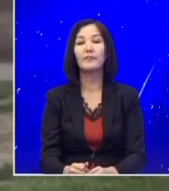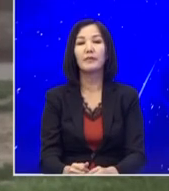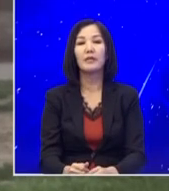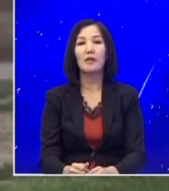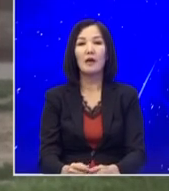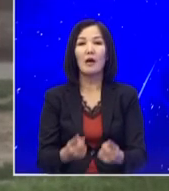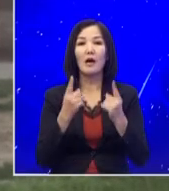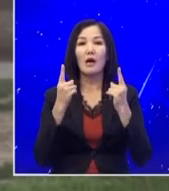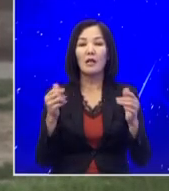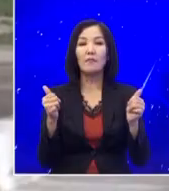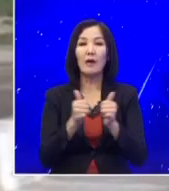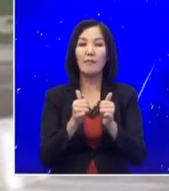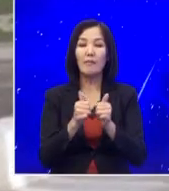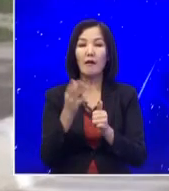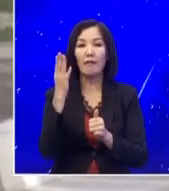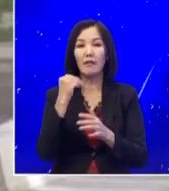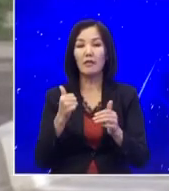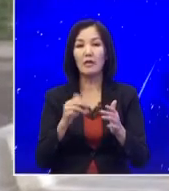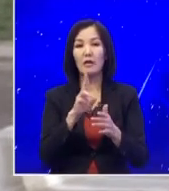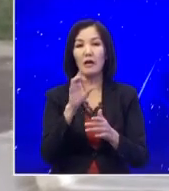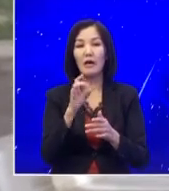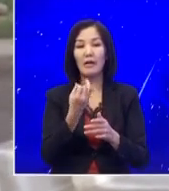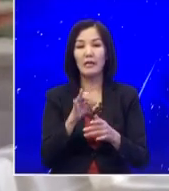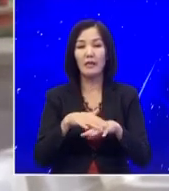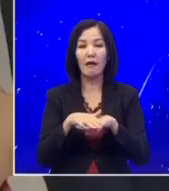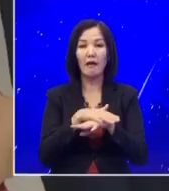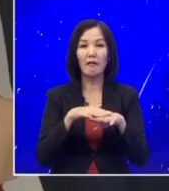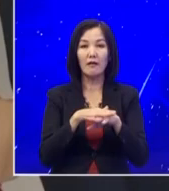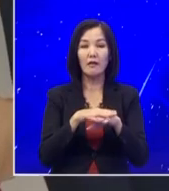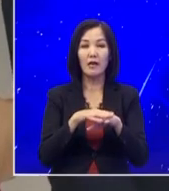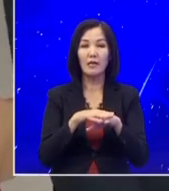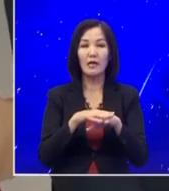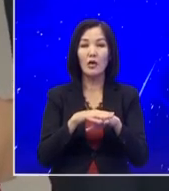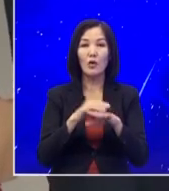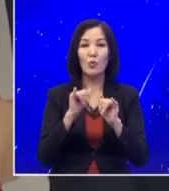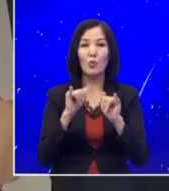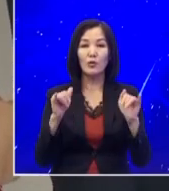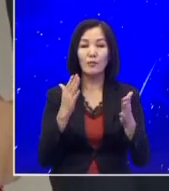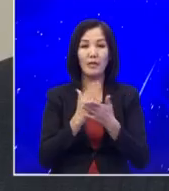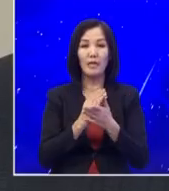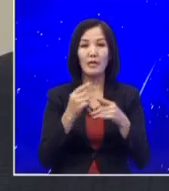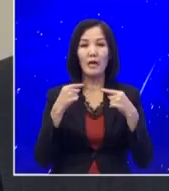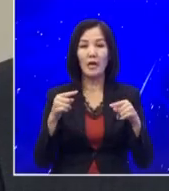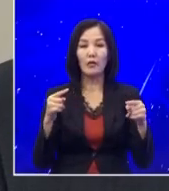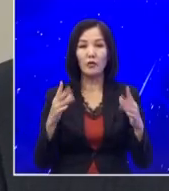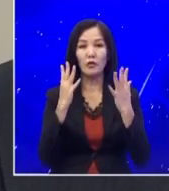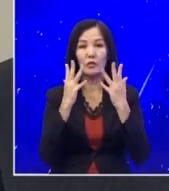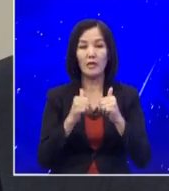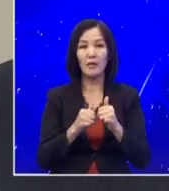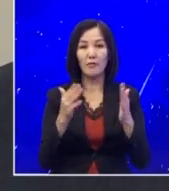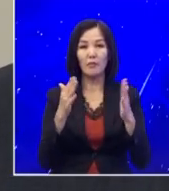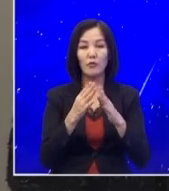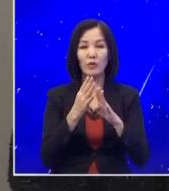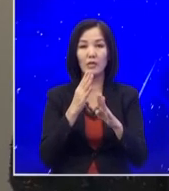алып мегаполиспен іргелес Қарасай ауданының халқы жыл санап өсіп келеді. Бүгінде ауданда түрлі санат бойынша үй